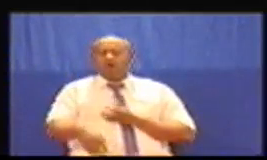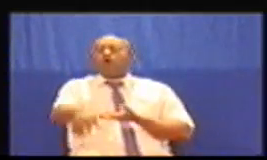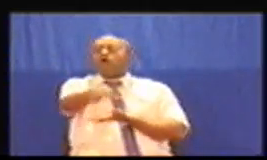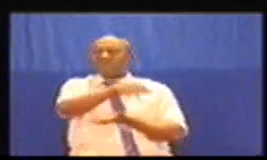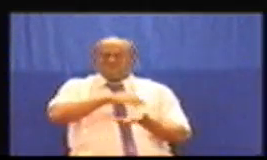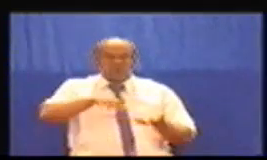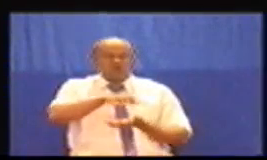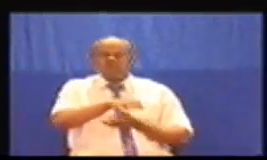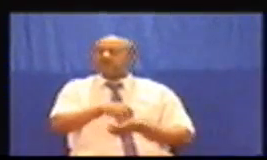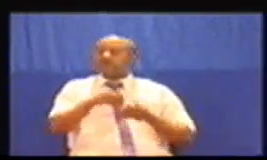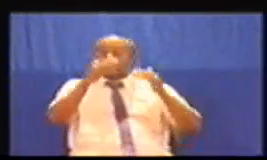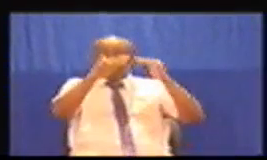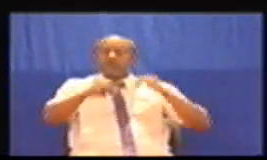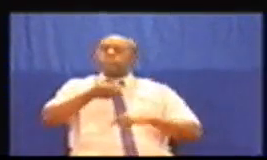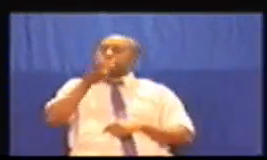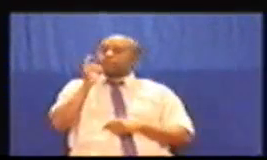majengo makuukuu